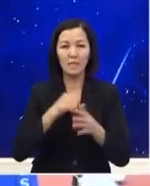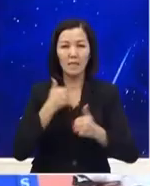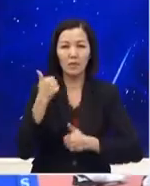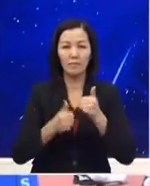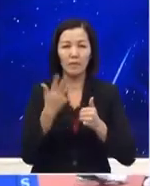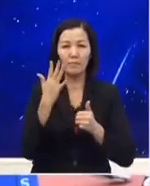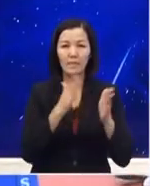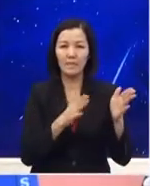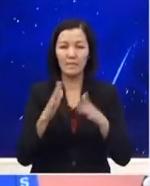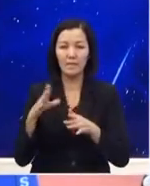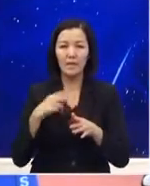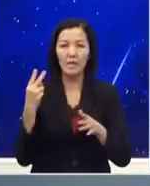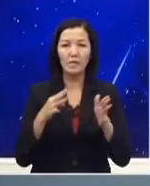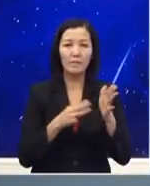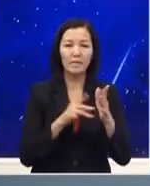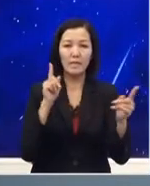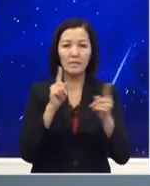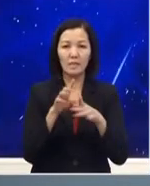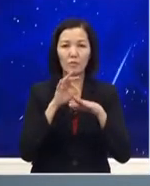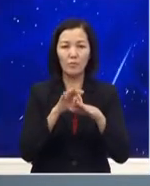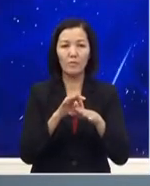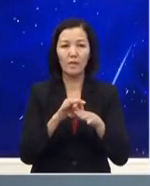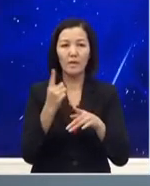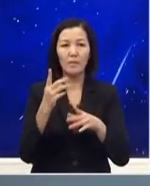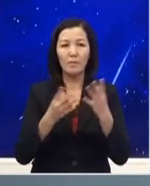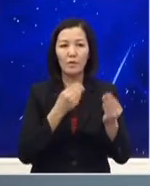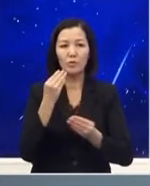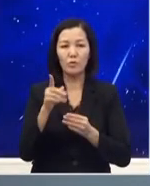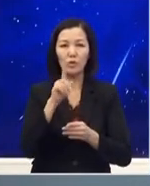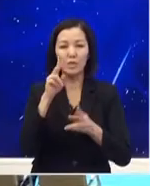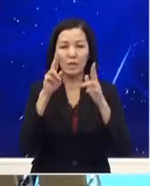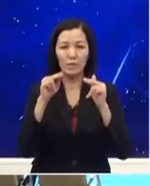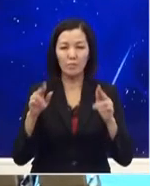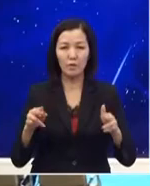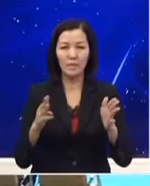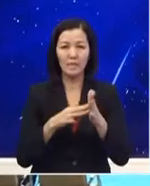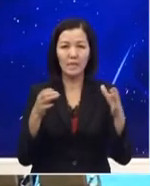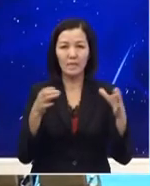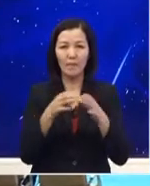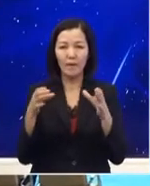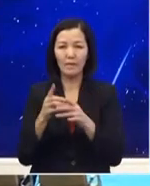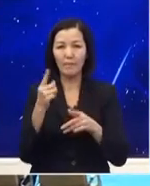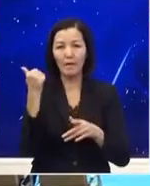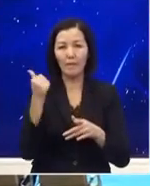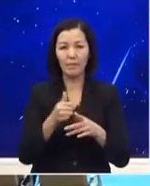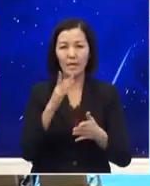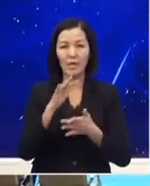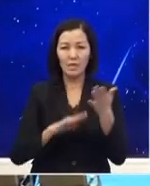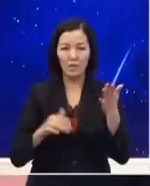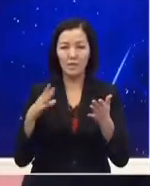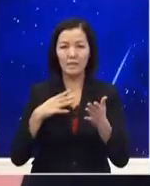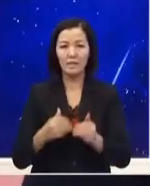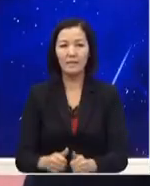5 кезеңнен тұрады. 28 кездесу ұйымдастырылмақ. Бірінші тур жастар спорт сарайында өтіп, 8 команда апта бойы өзара мықтыны анықтайтын